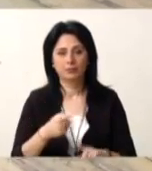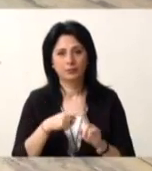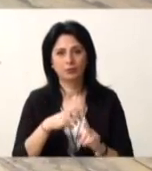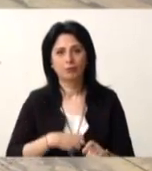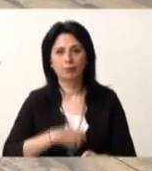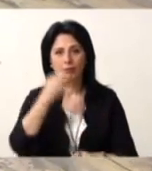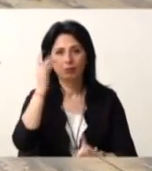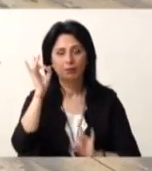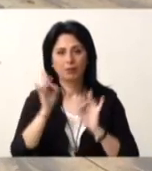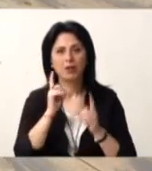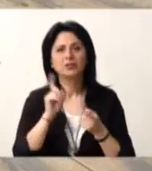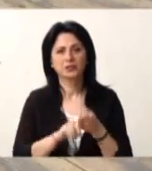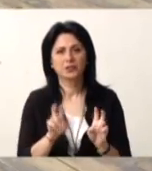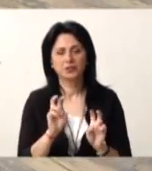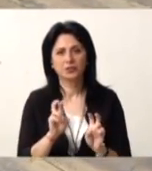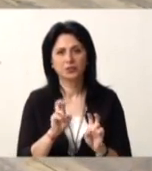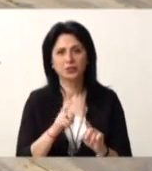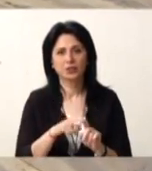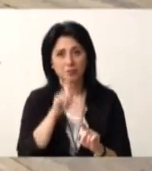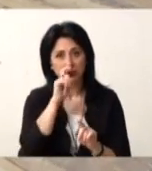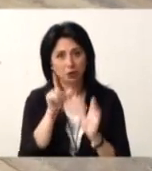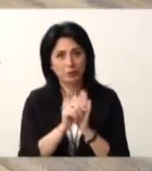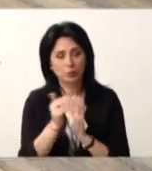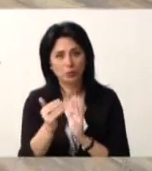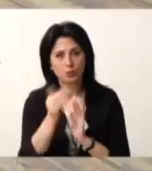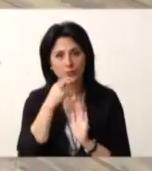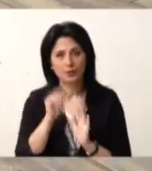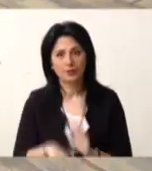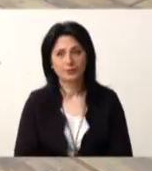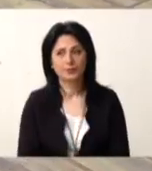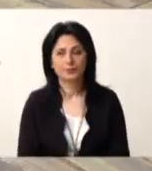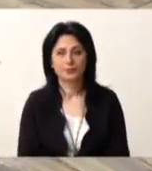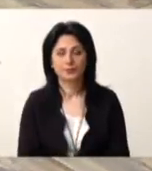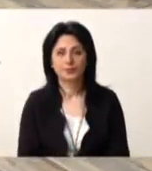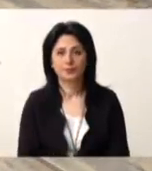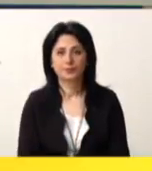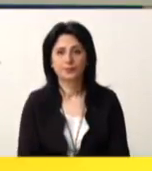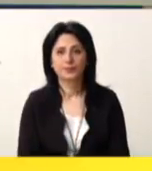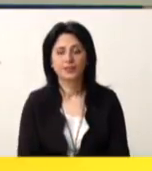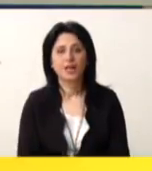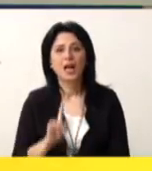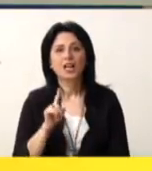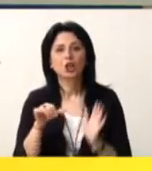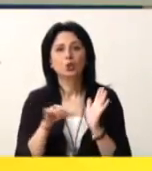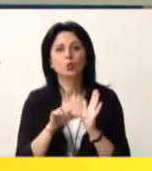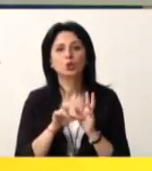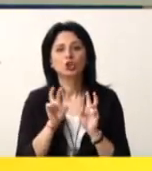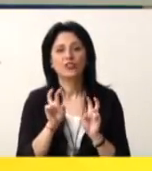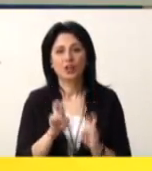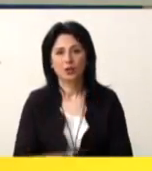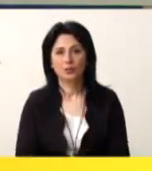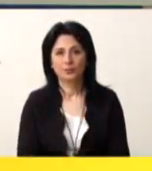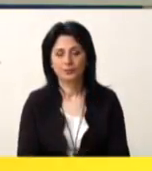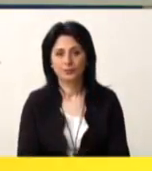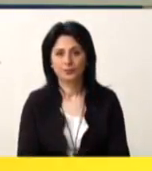ეს რასთან შეიძლება იყოს დაკავშირებული? ესეც მჟავიანობასთან არის? კი ბატონო, დიდი მადლობა. ან რით უშველო ამას? დიდი